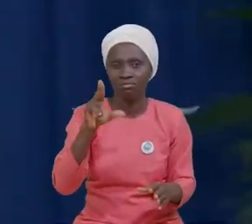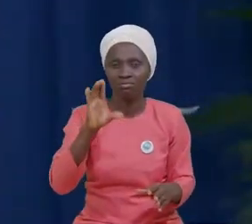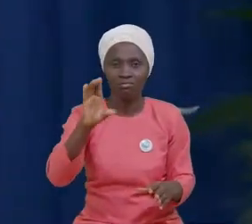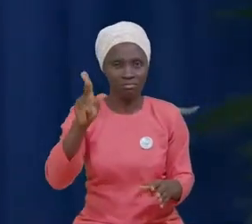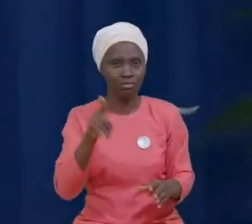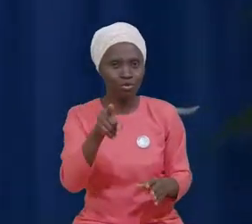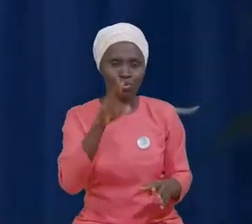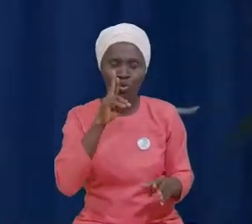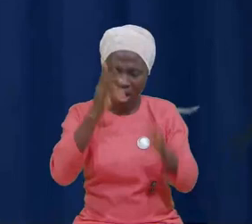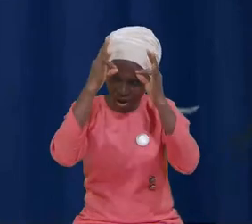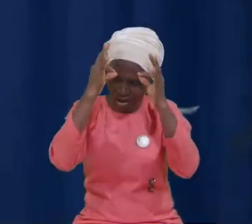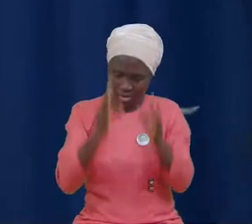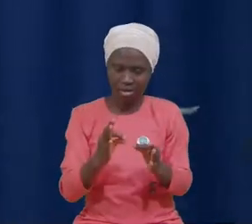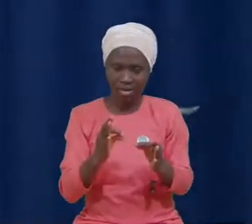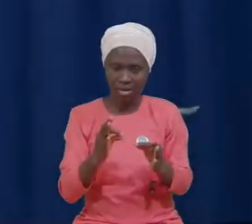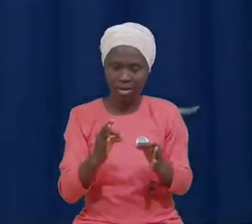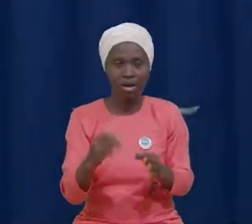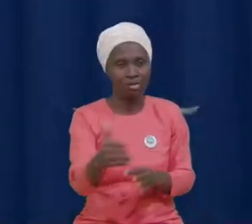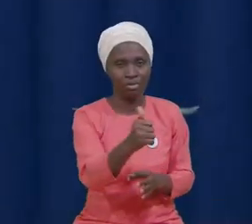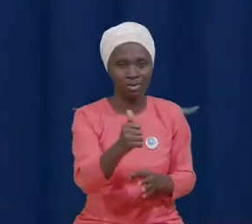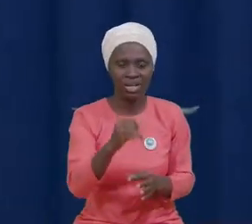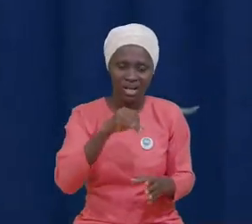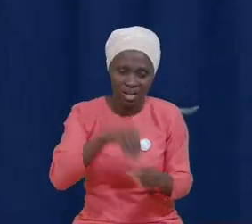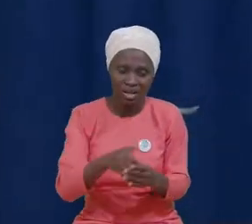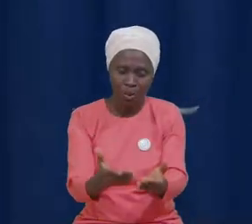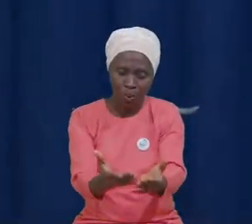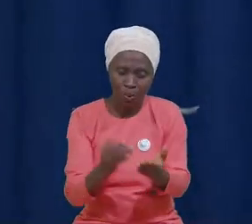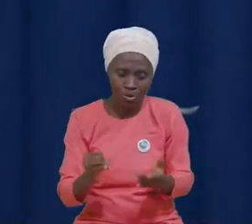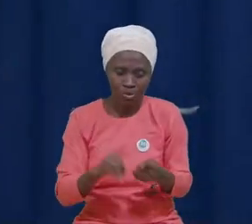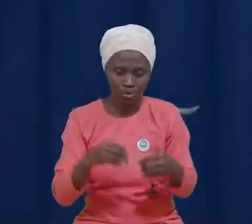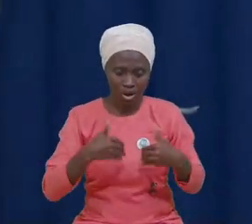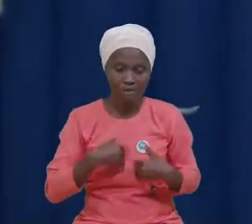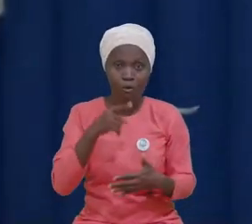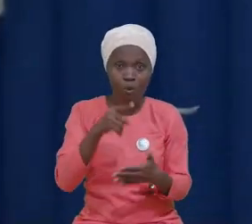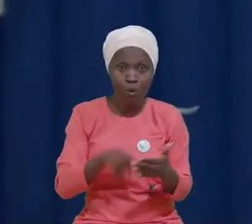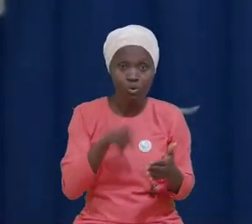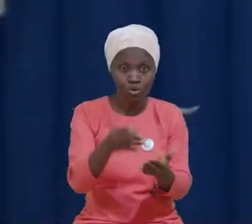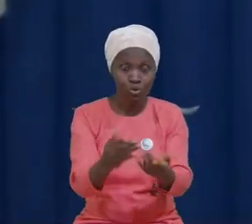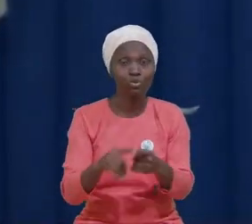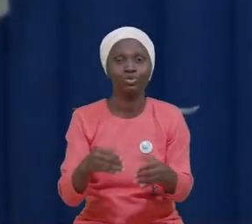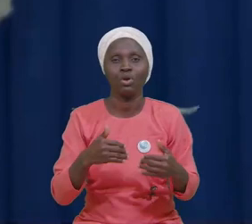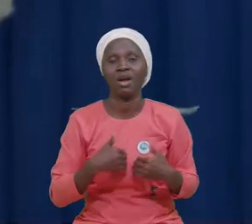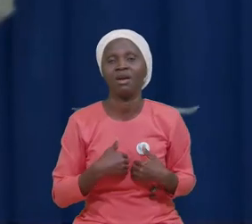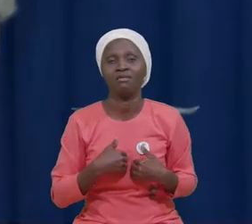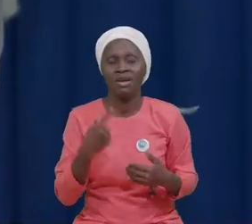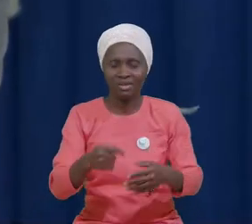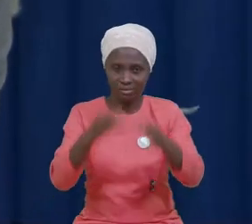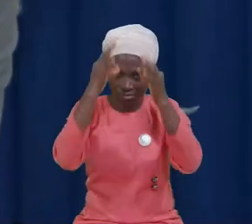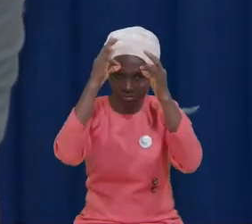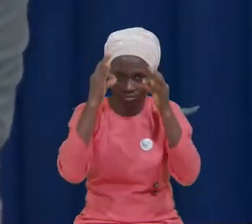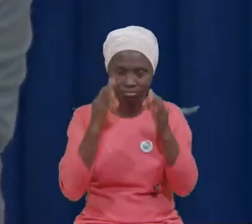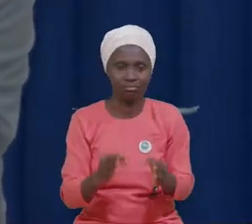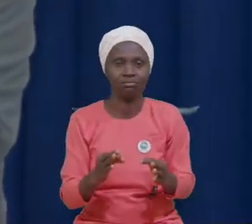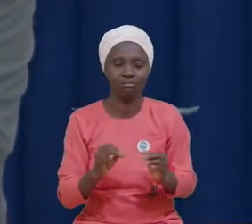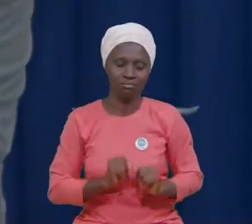te préparant. Tu as délibéré en voulant donc avoir ce que tu dois avoir. l'engagement